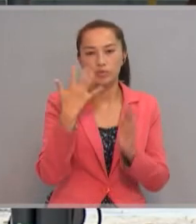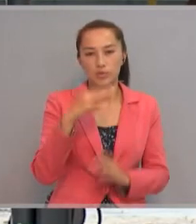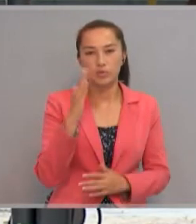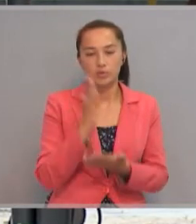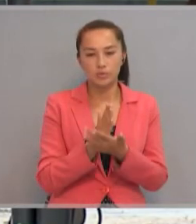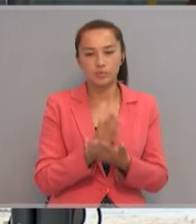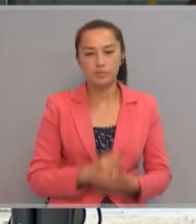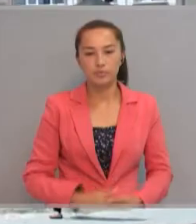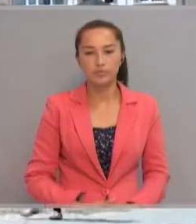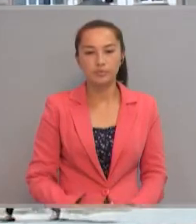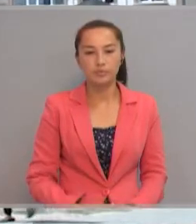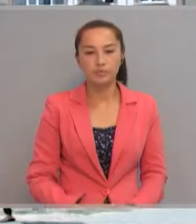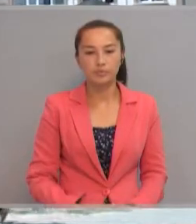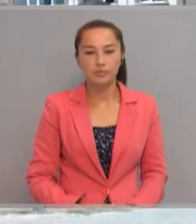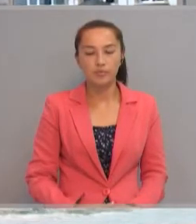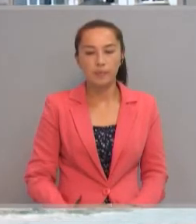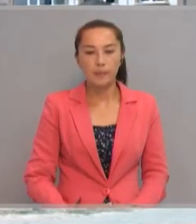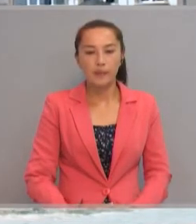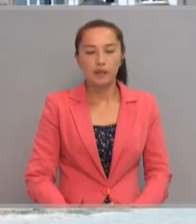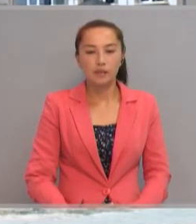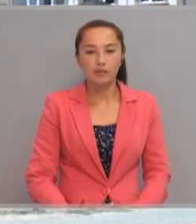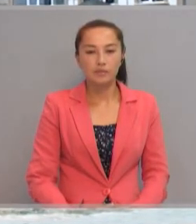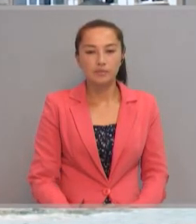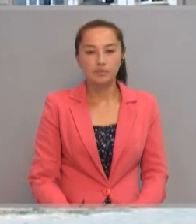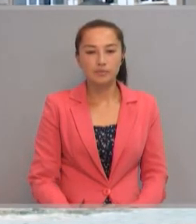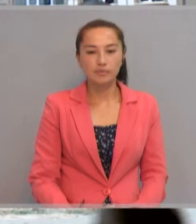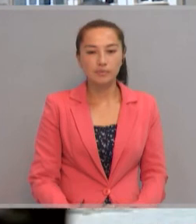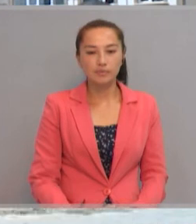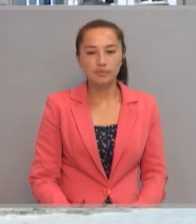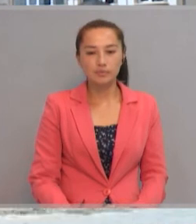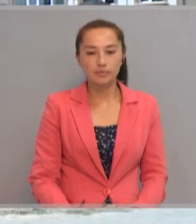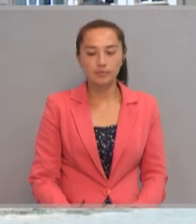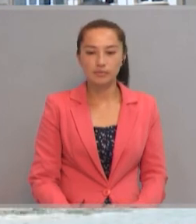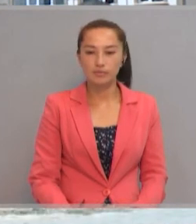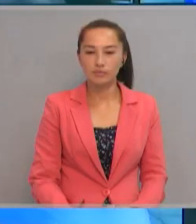кезекте тұр. Гүлсанат Қалмырзақызы, Рулан Рүстемов, Гүлмаржан Молдатос, жаңалықтар.